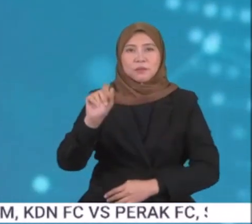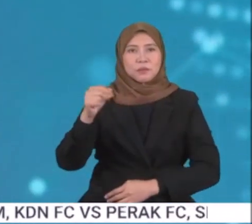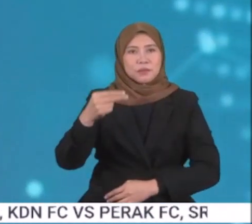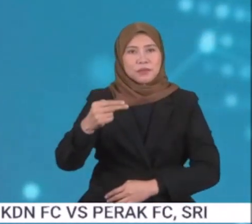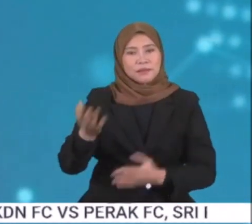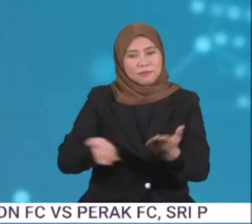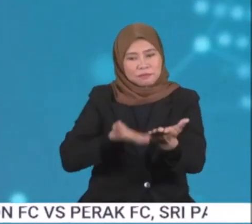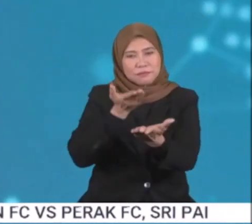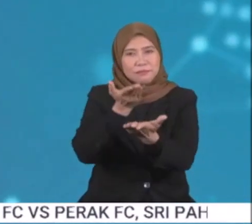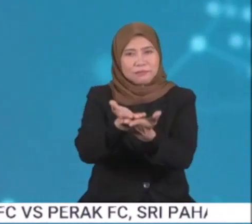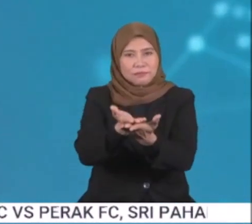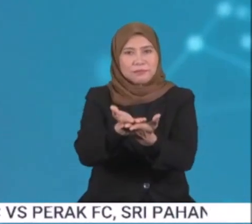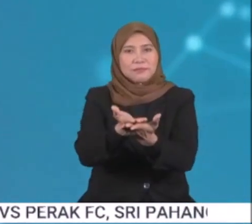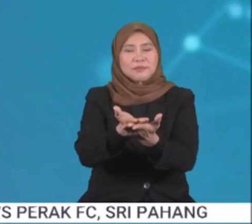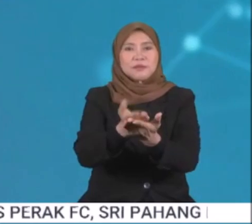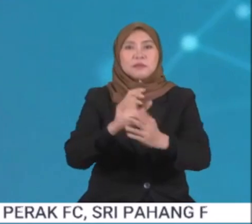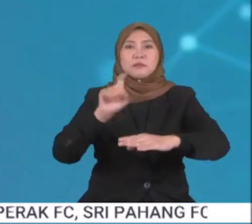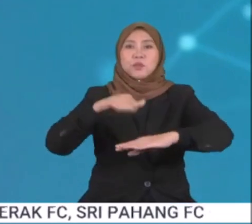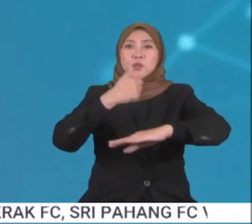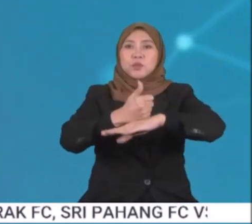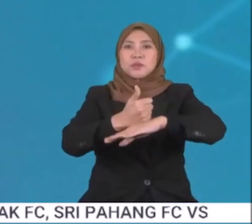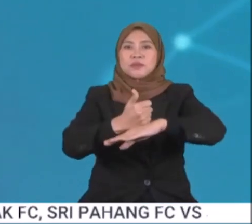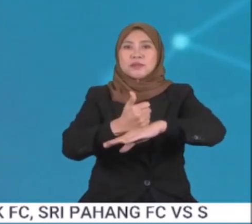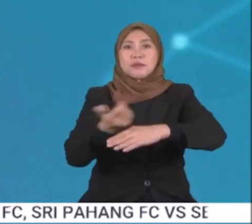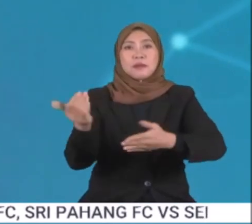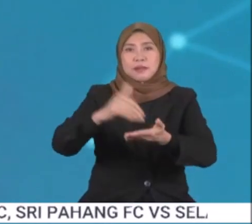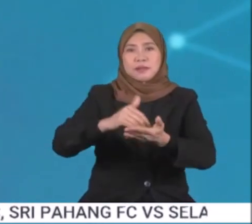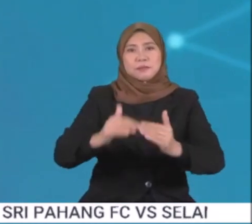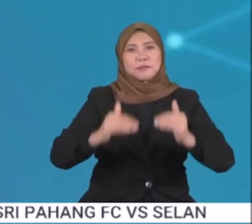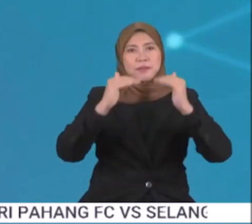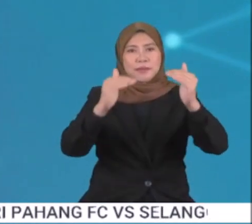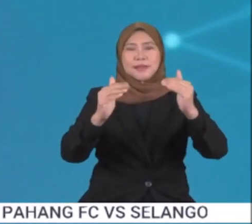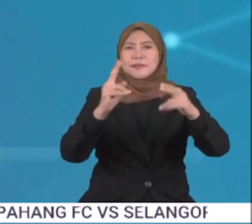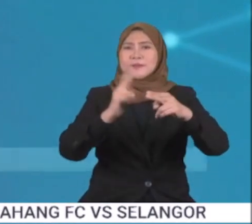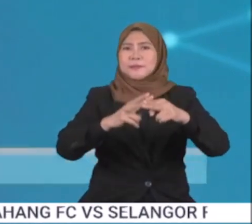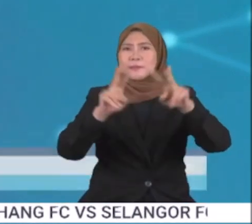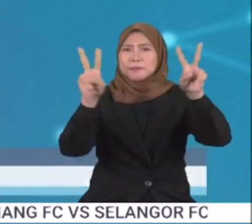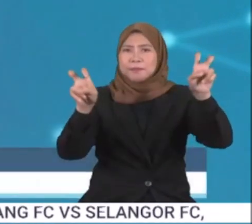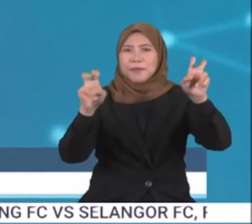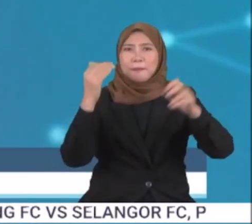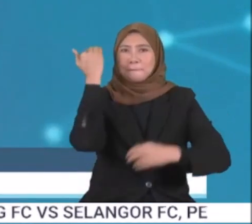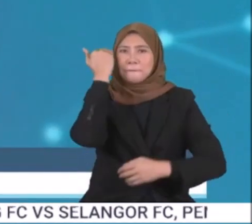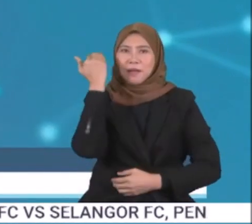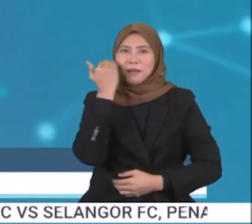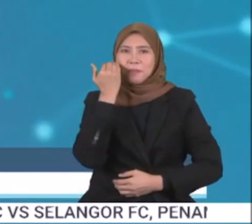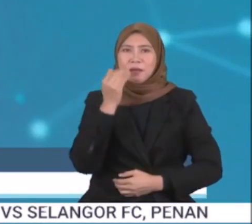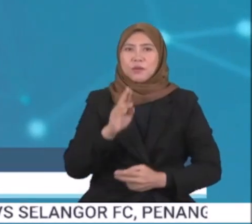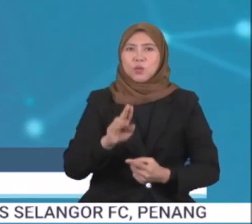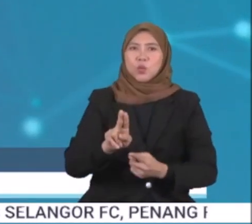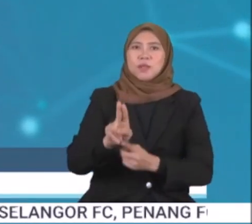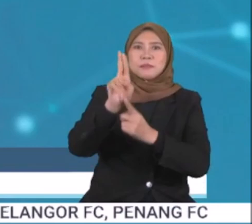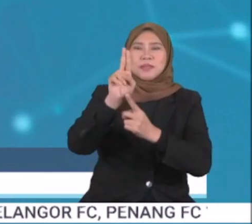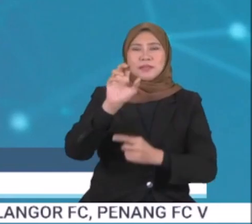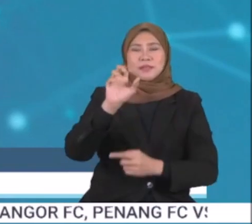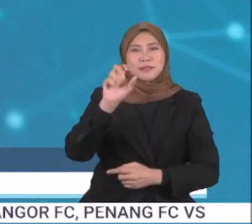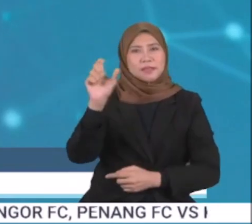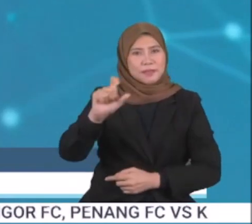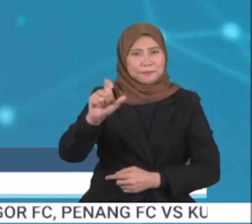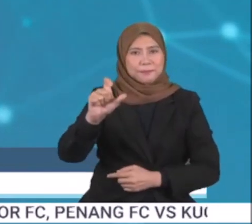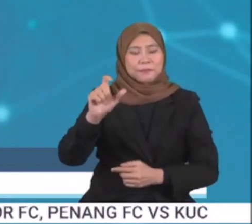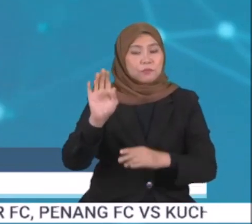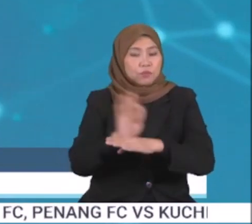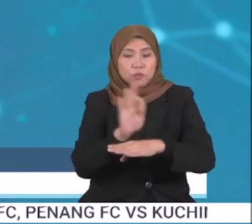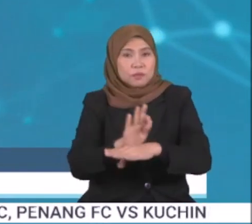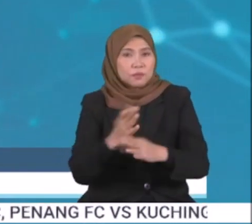Shah mencadangkan agar diwujudkan satu lagi peringkat yang dinamakan mahkamah utama Syariah ia akan